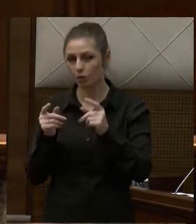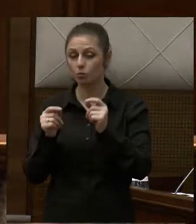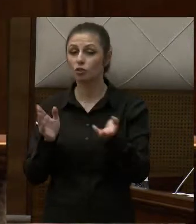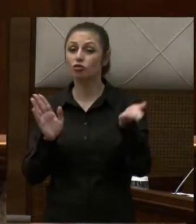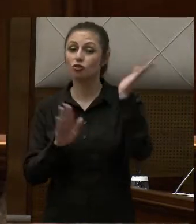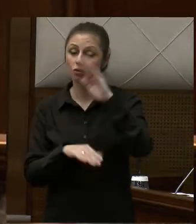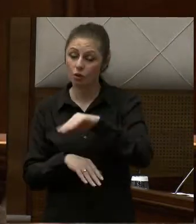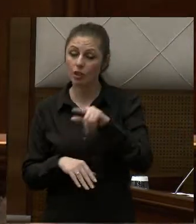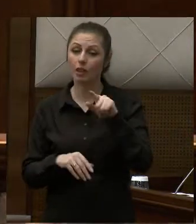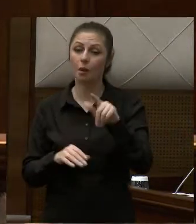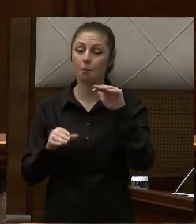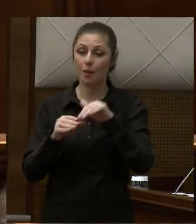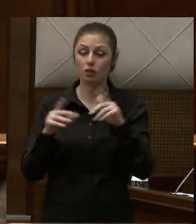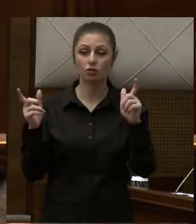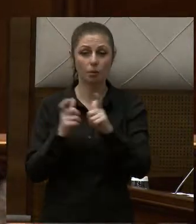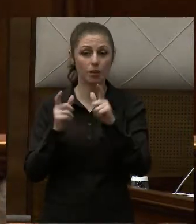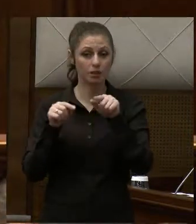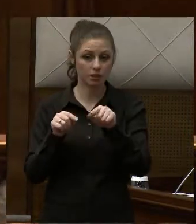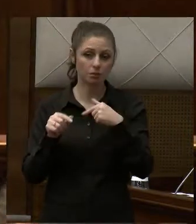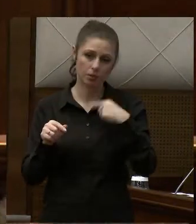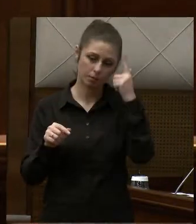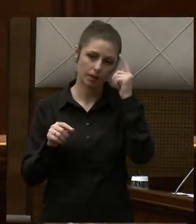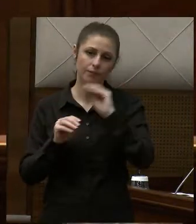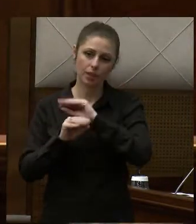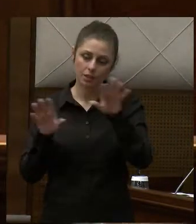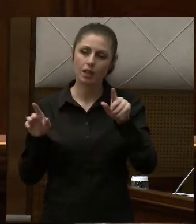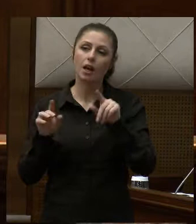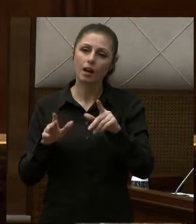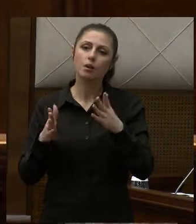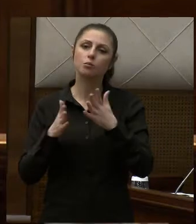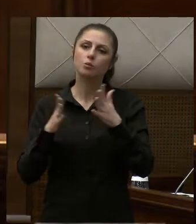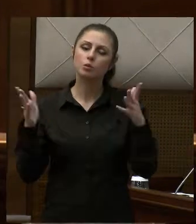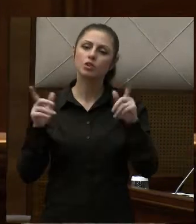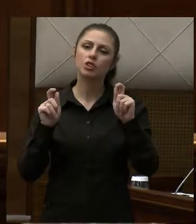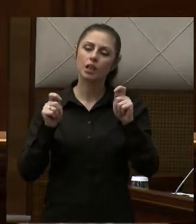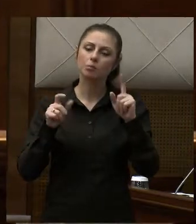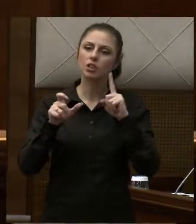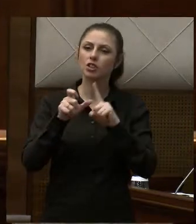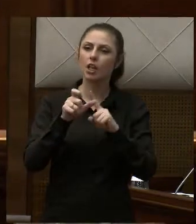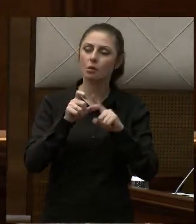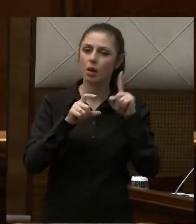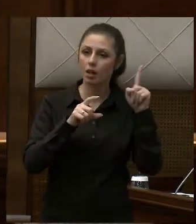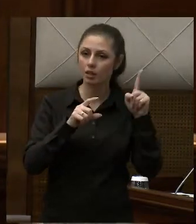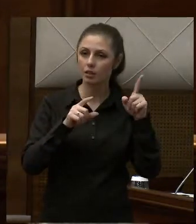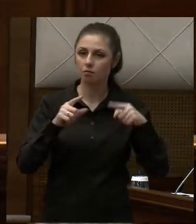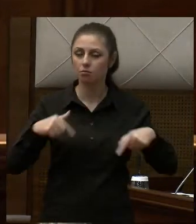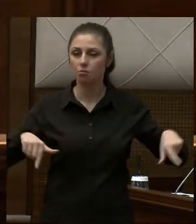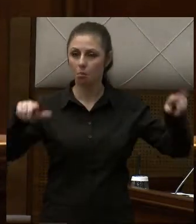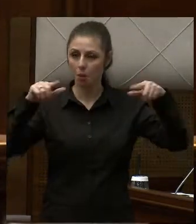meclisi de tekrar hatırlatacağım. Çöp transfer istasyonu, evet, Büyükçekmece Çakmaklı mahallemiz çok güzel bir